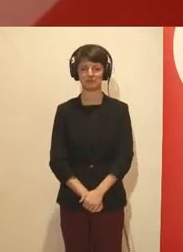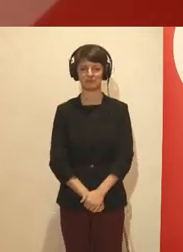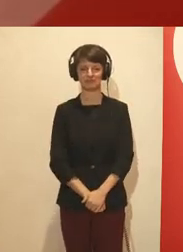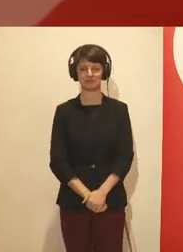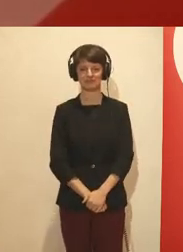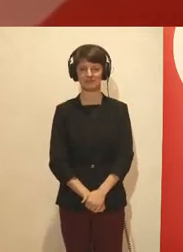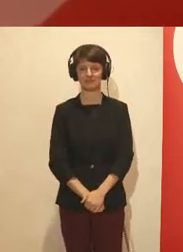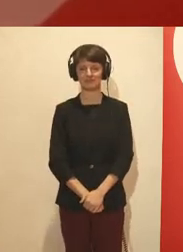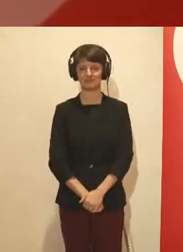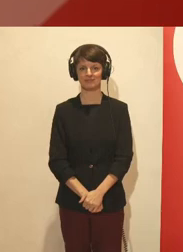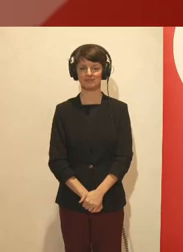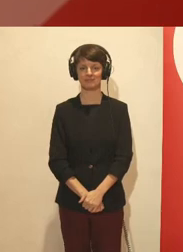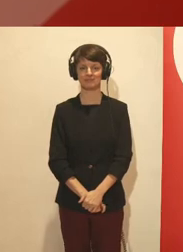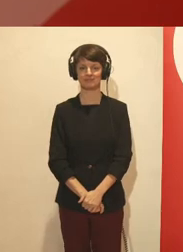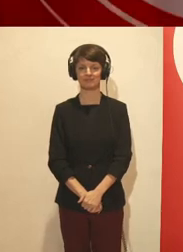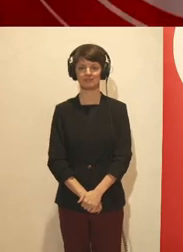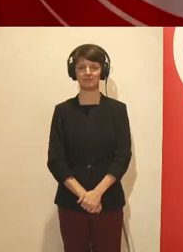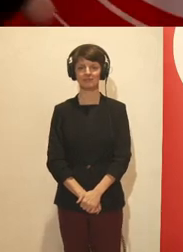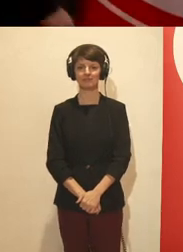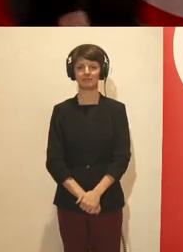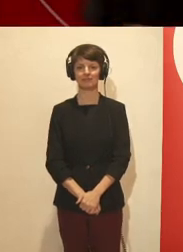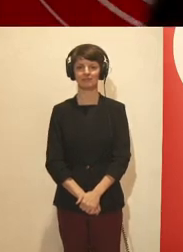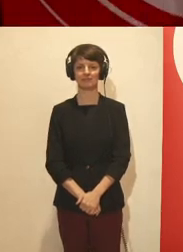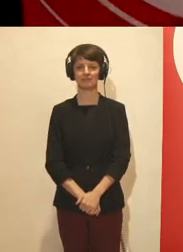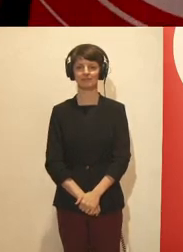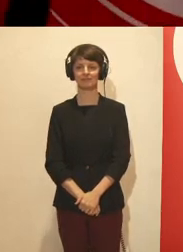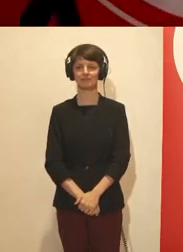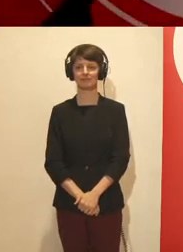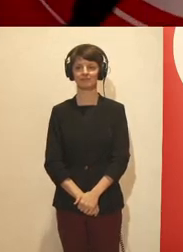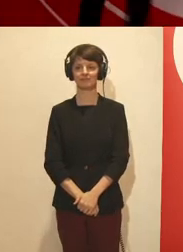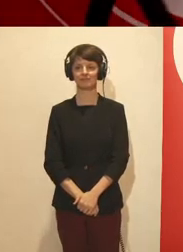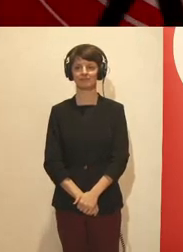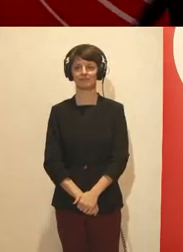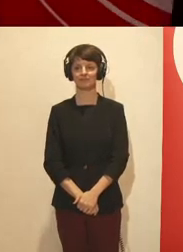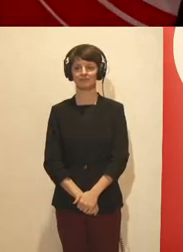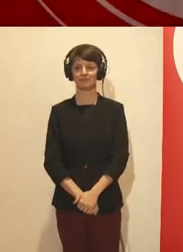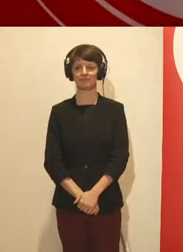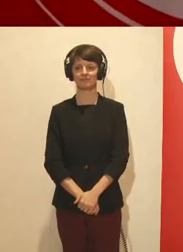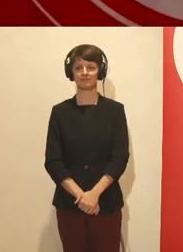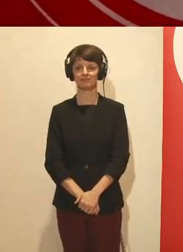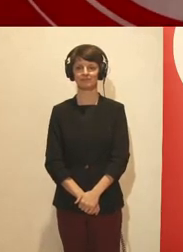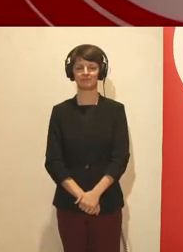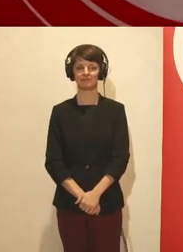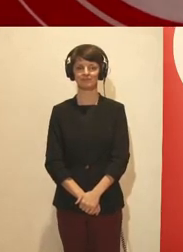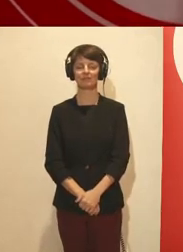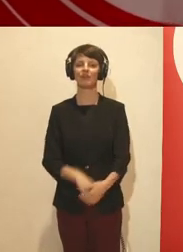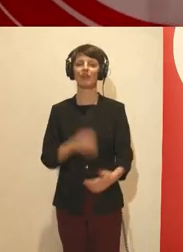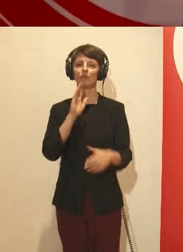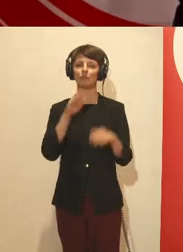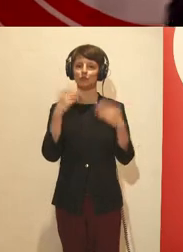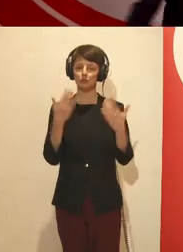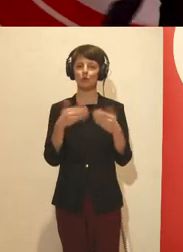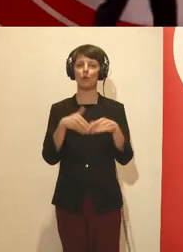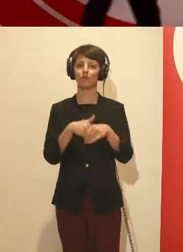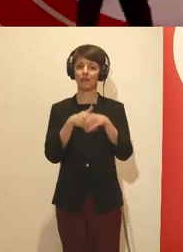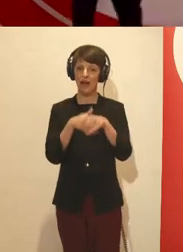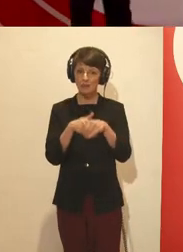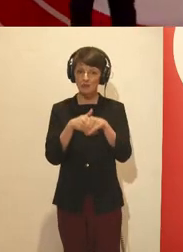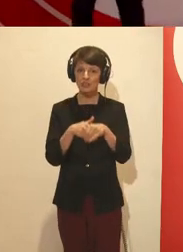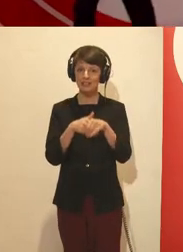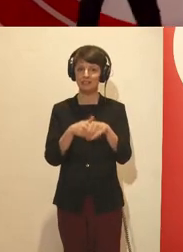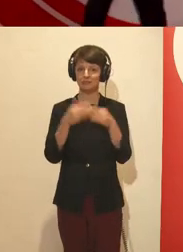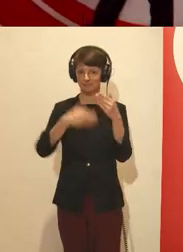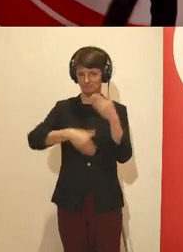und dann bedanken wir uns nämlich auch noch mal bei allen und verabschieden und so in den